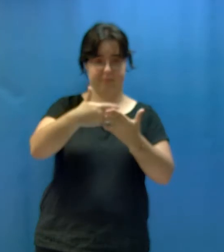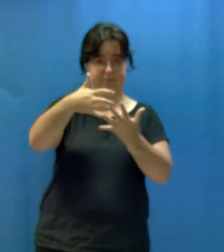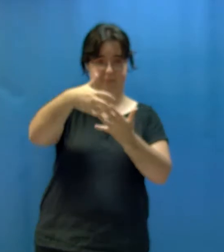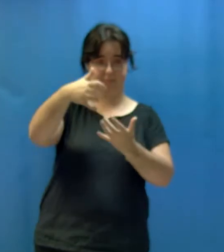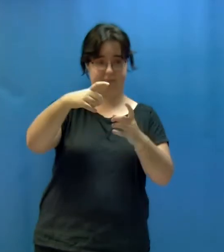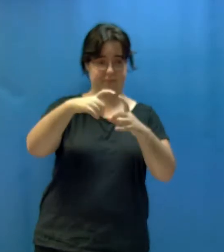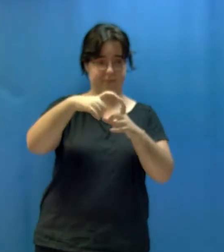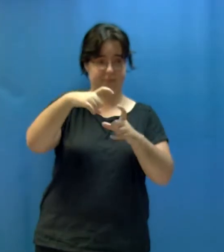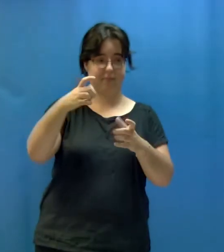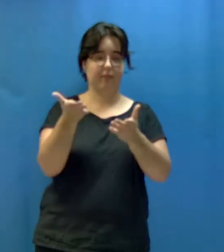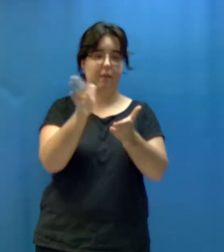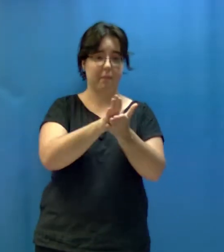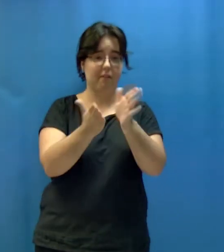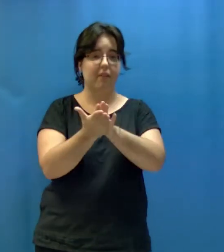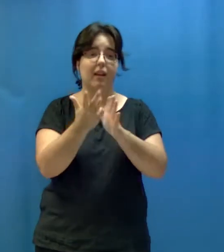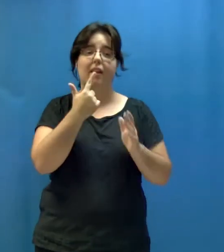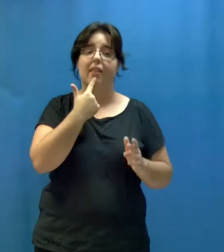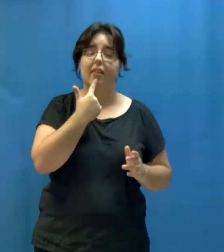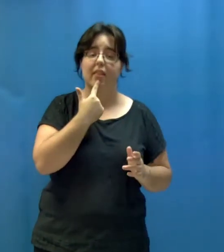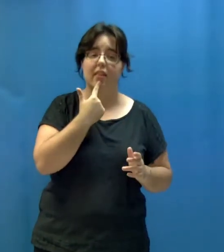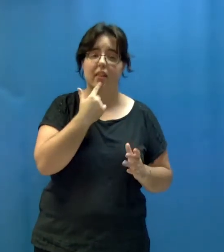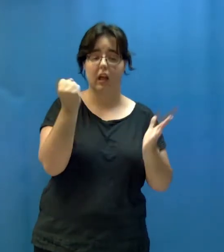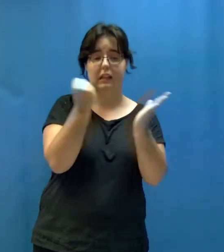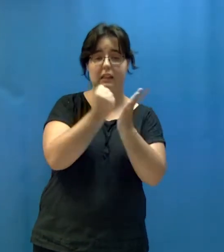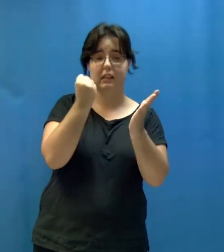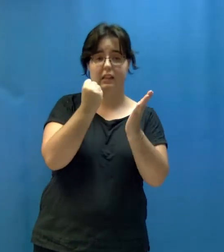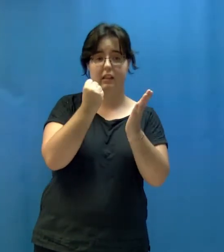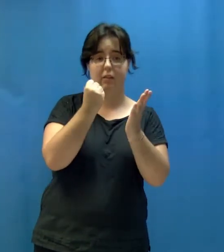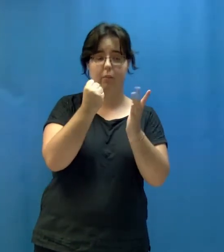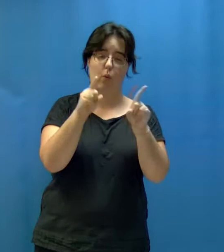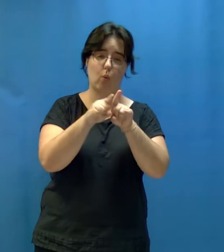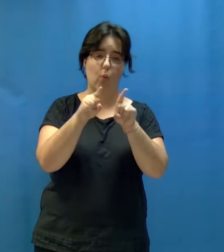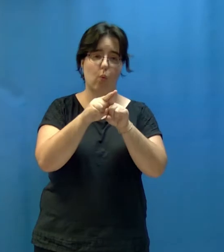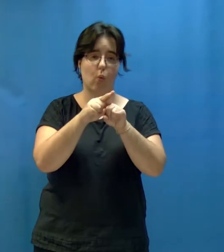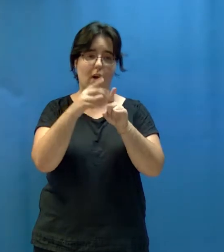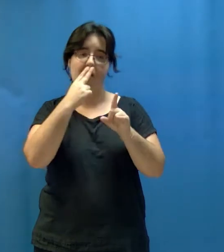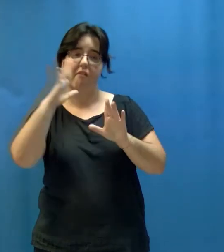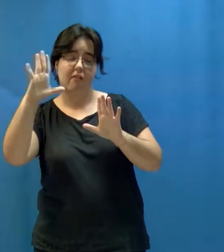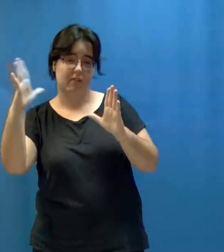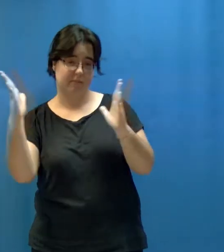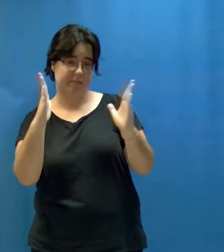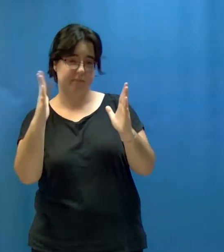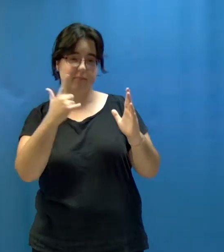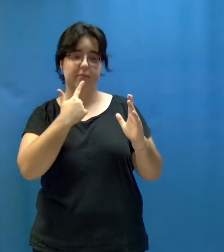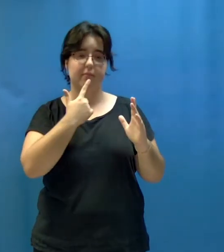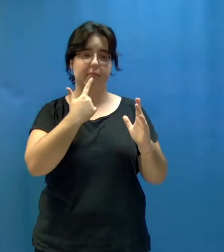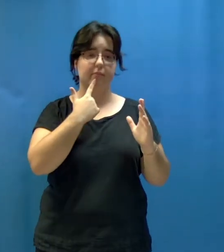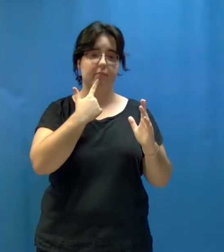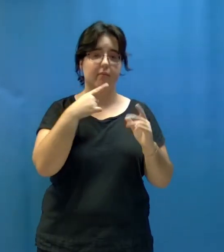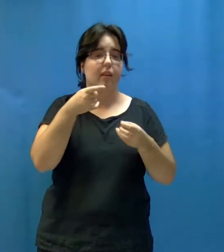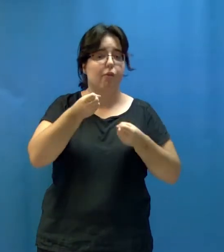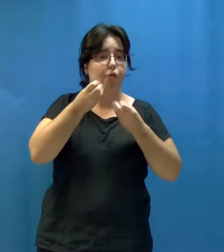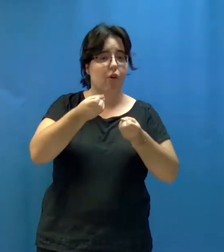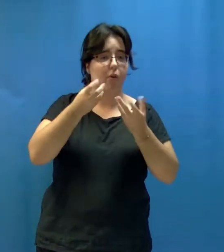ja ha fet menció, on diu que el símbol en qüestió és un símbol feixista, que és un informe que replega les conclusions del Comitè de